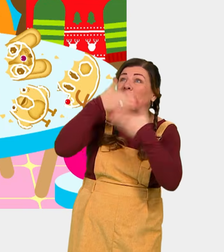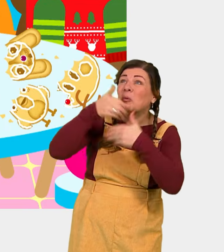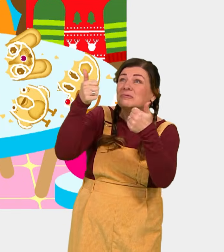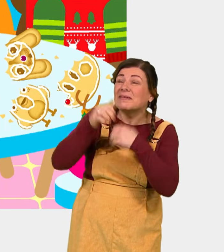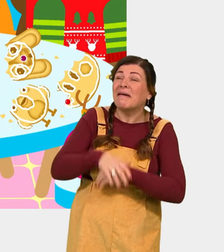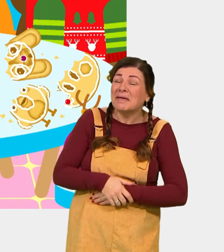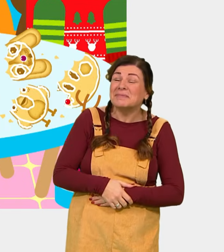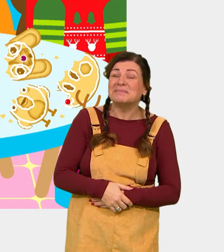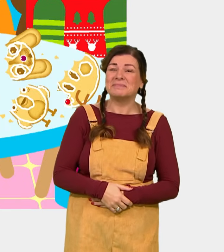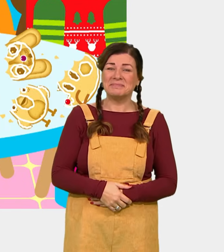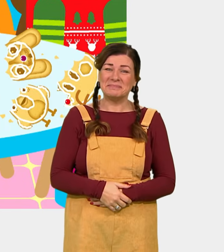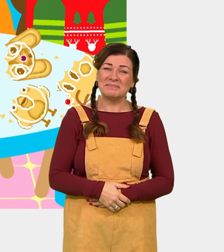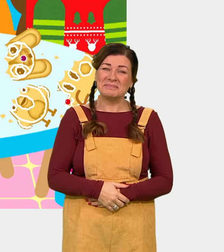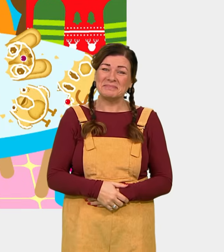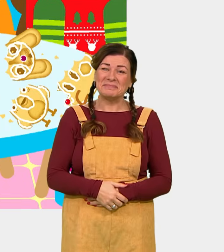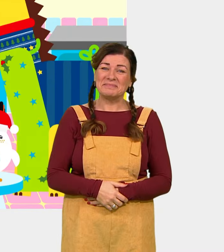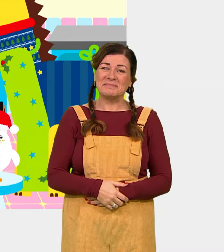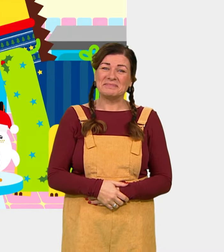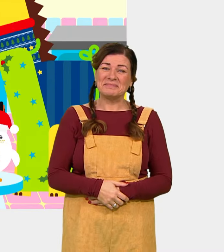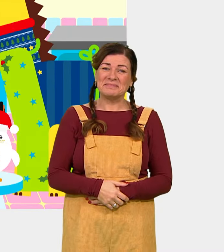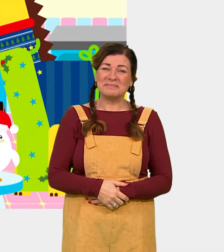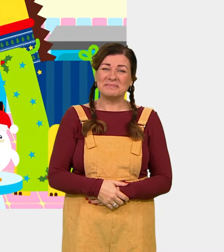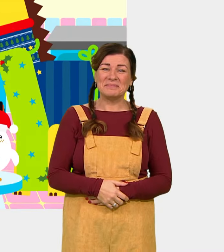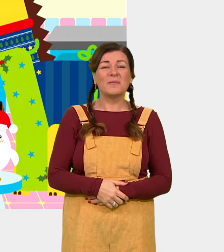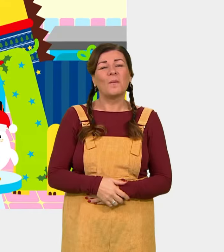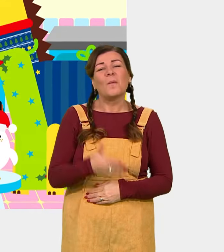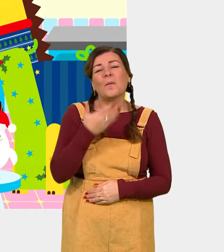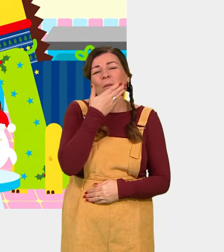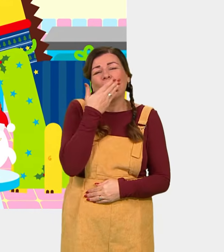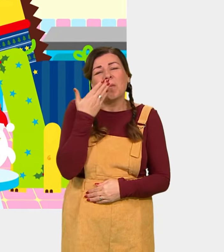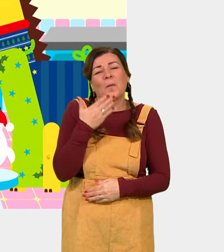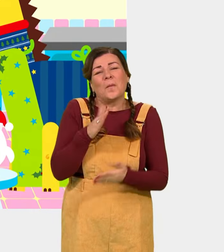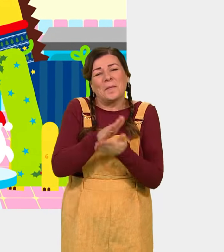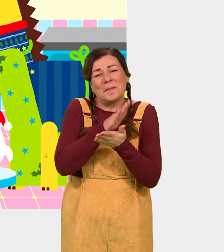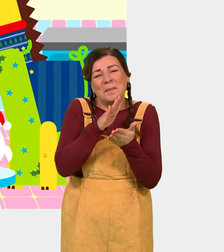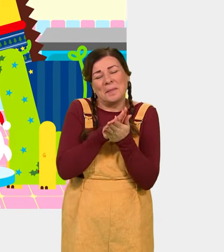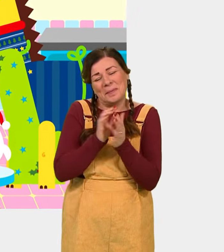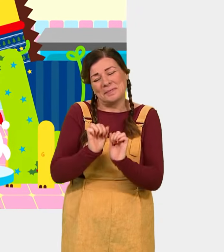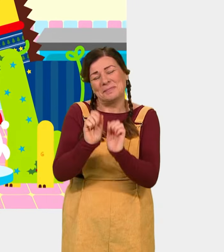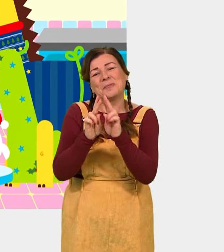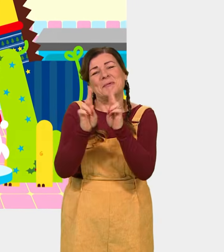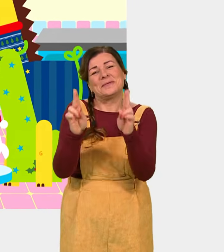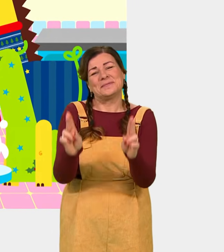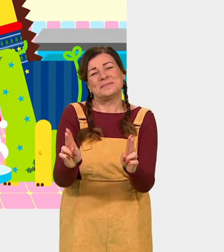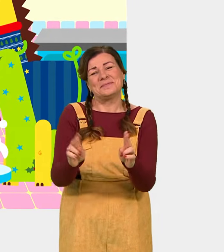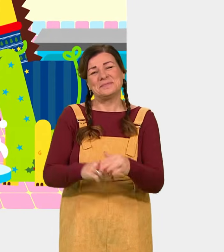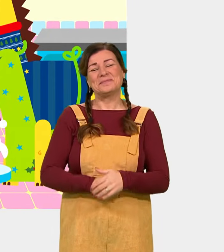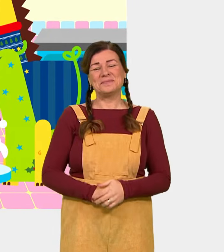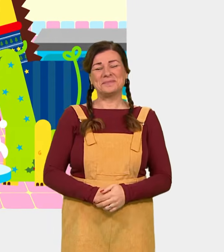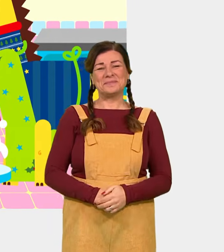Nos da! Gwychiodd y lygoden fach oedd yn gynnes braf yn ei thŷ sinsir bach hi.